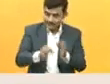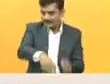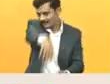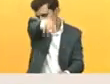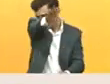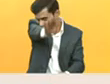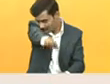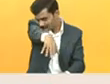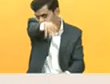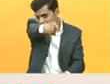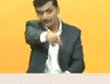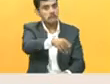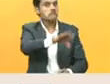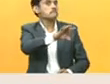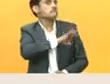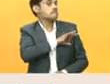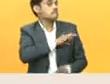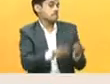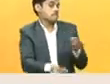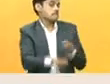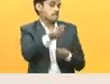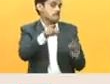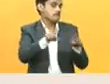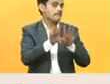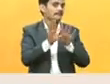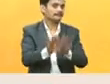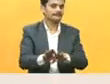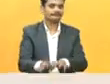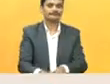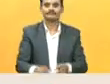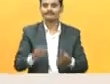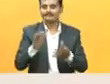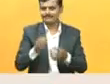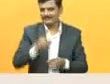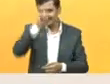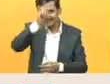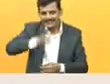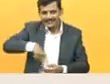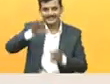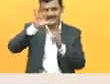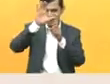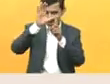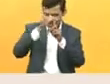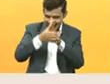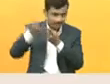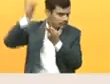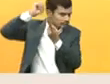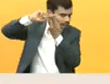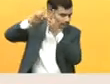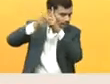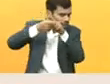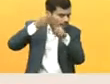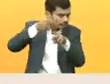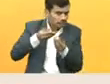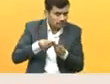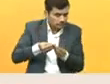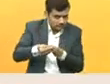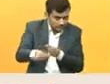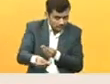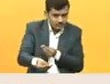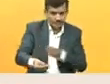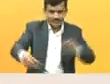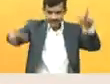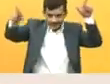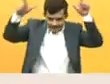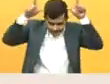भी खूब भाया है। साथियों, हमारी संस्कृति और विरासत हमें आसपास के पशु